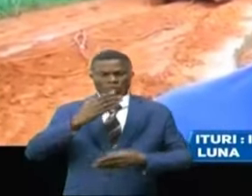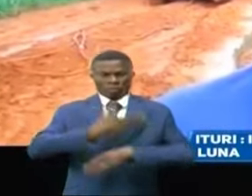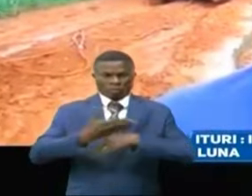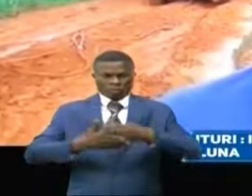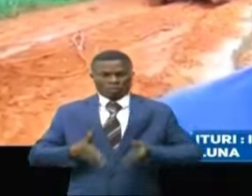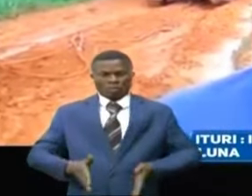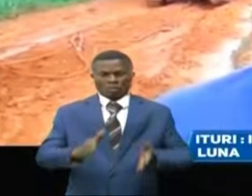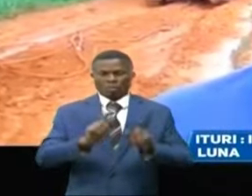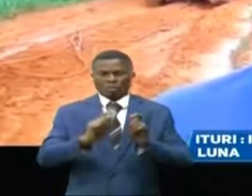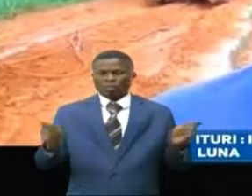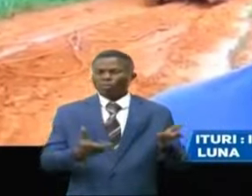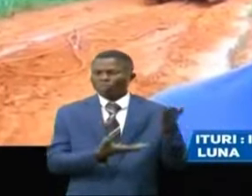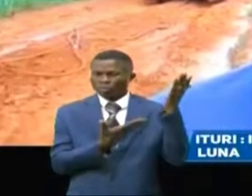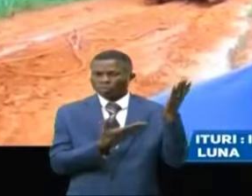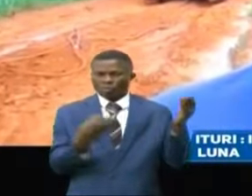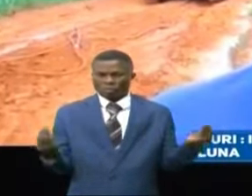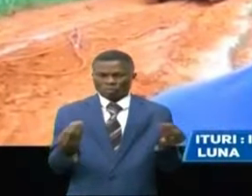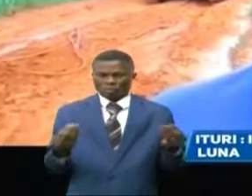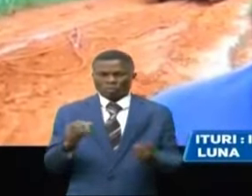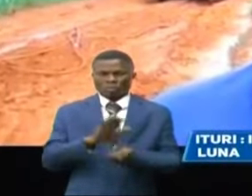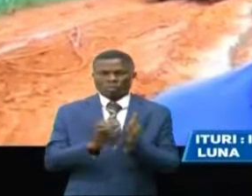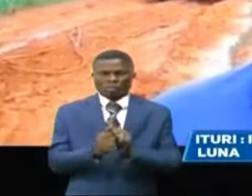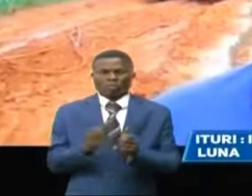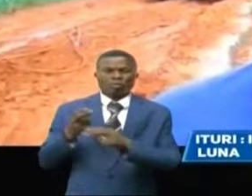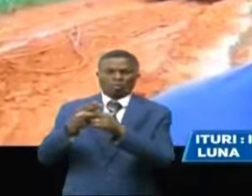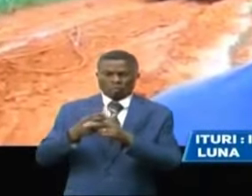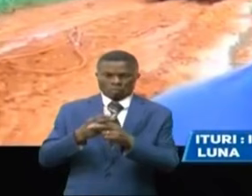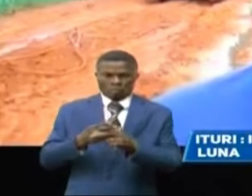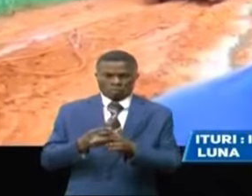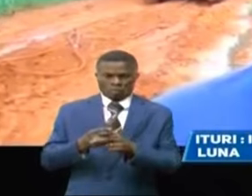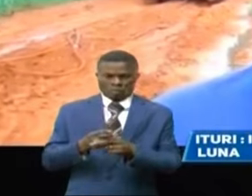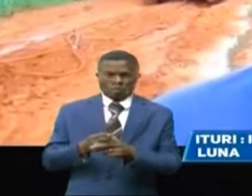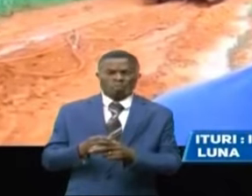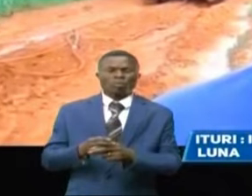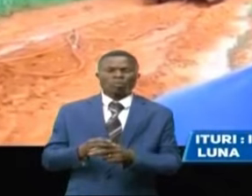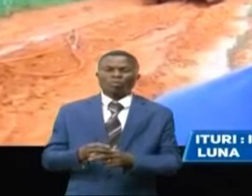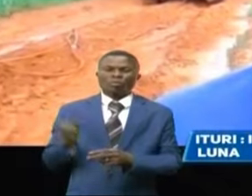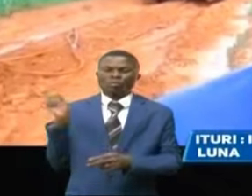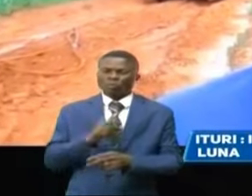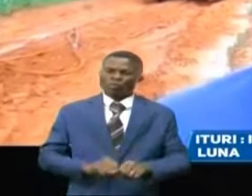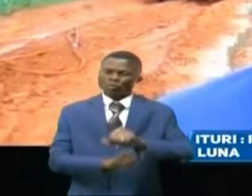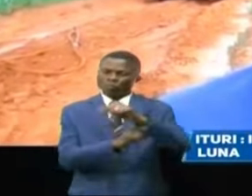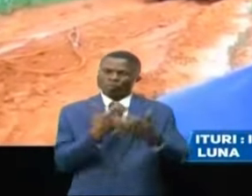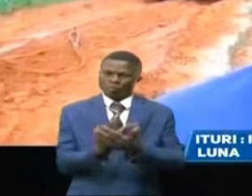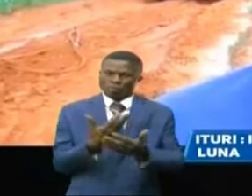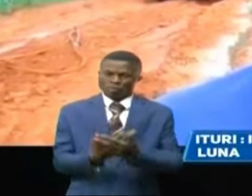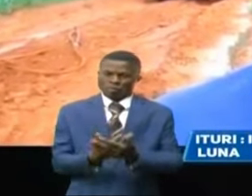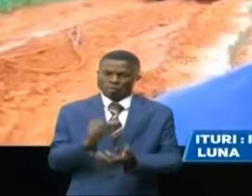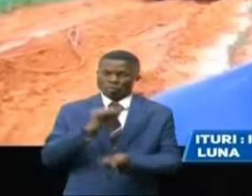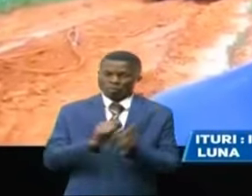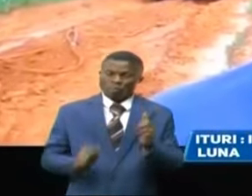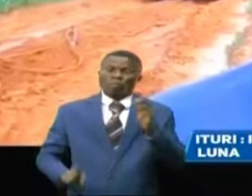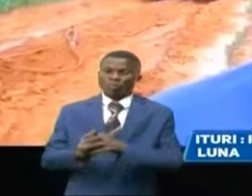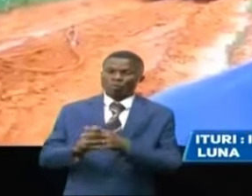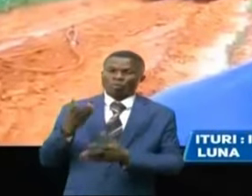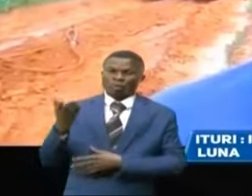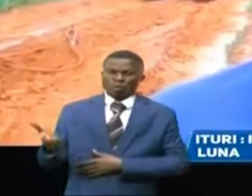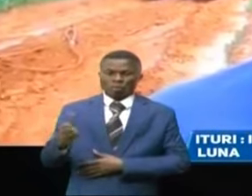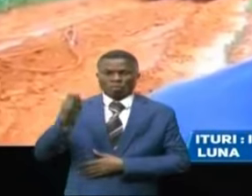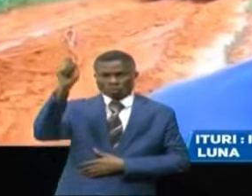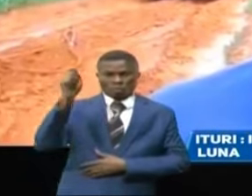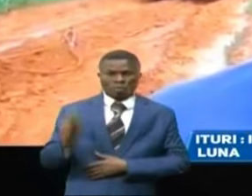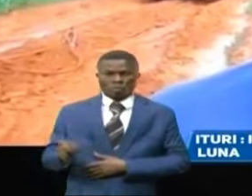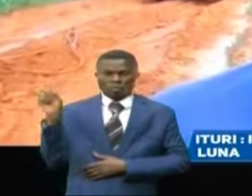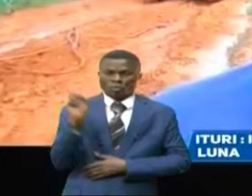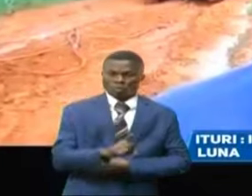est très importante. Pourquoi ? En matière de la sécurité, il y aura l'intervention rapide parce que s'il y a un incident quelque part, les militaires